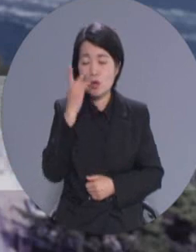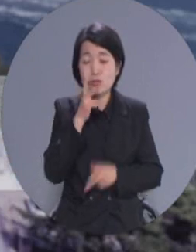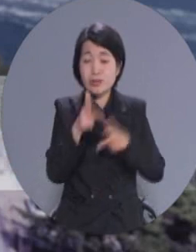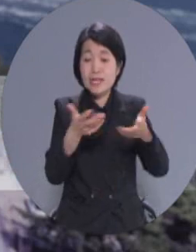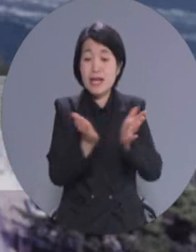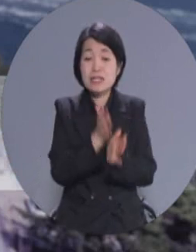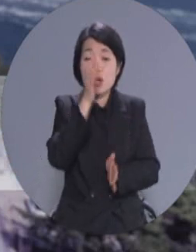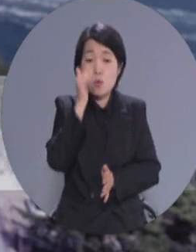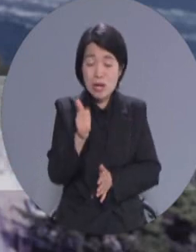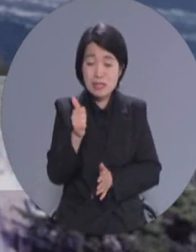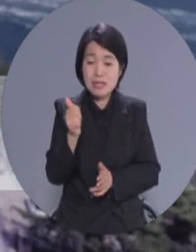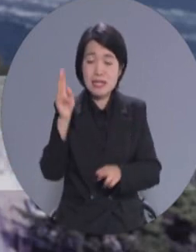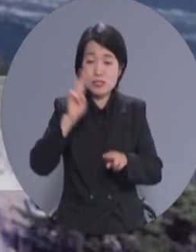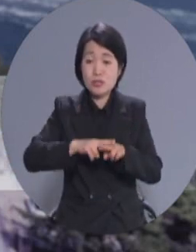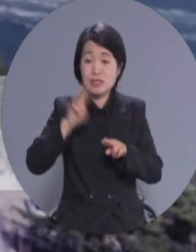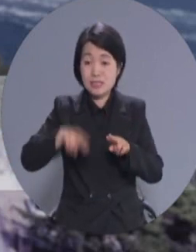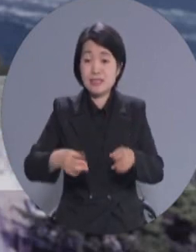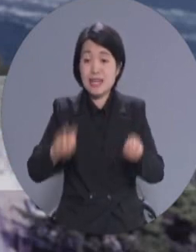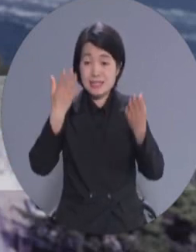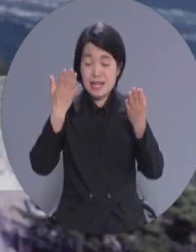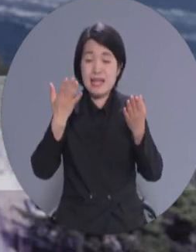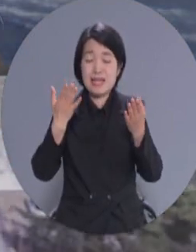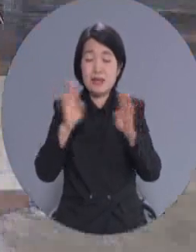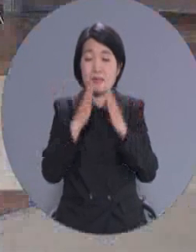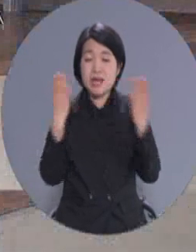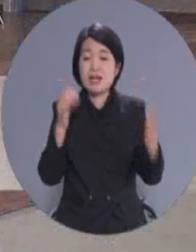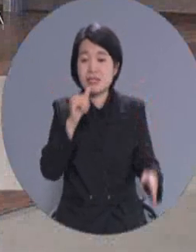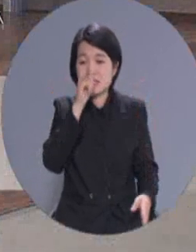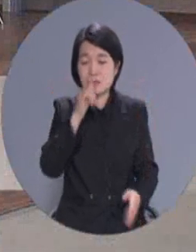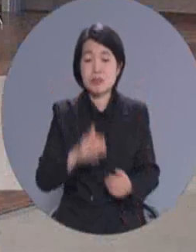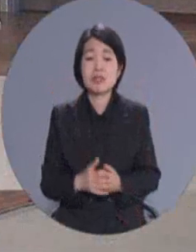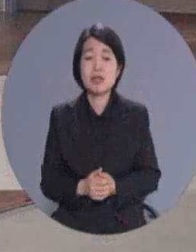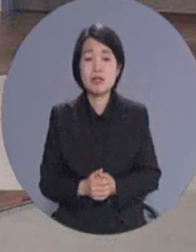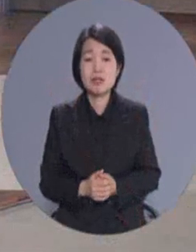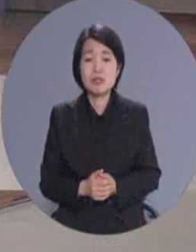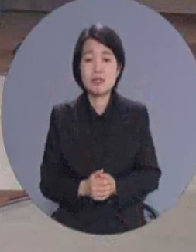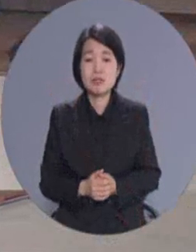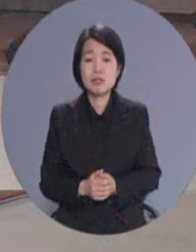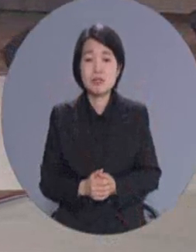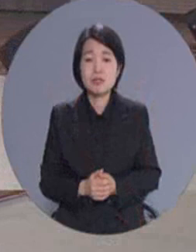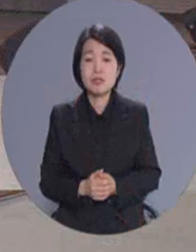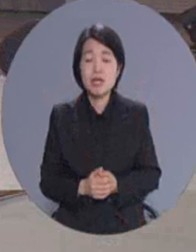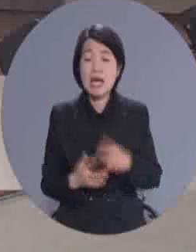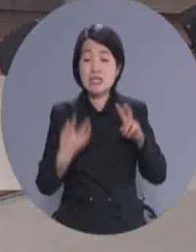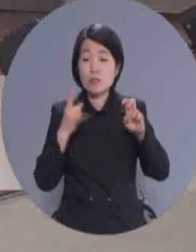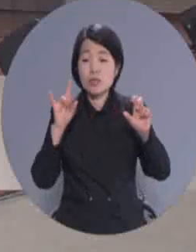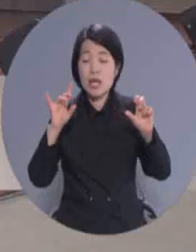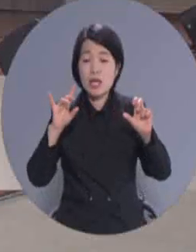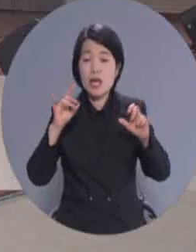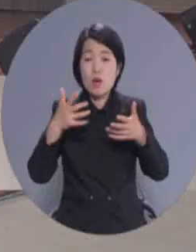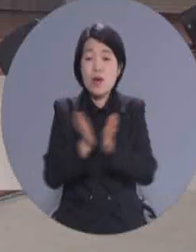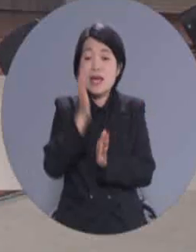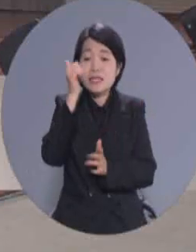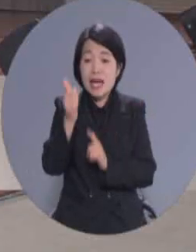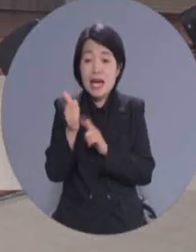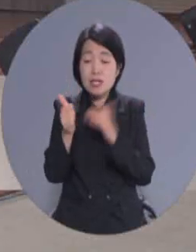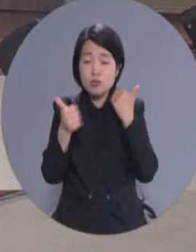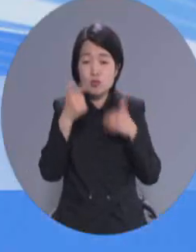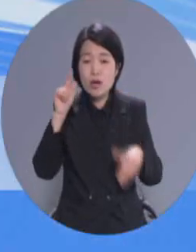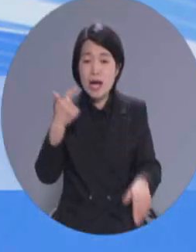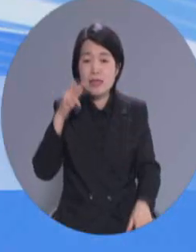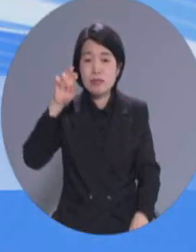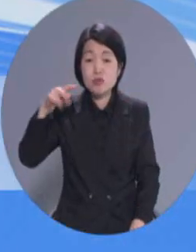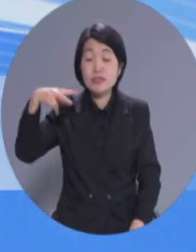여수상공회의소 회장 이취임식이 오늘 여수상의에서 열렸습니다. 25대 회장에 취임한 한문선 대표는